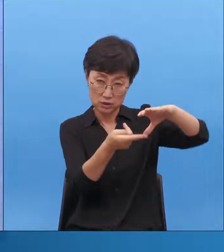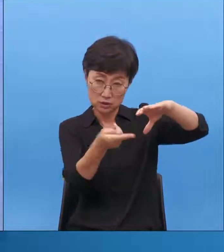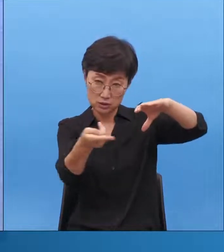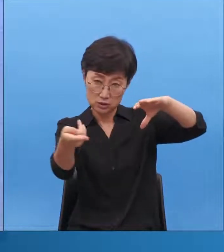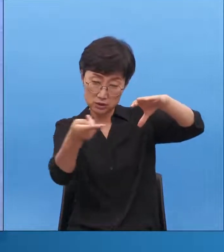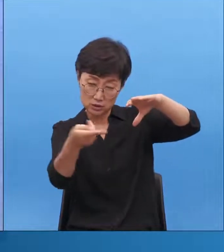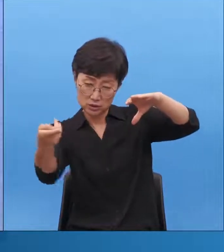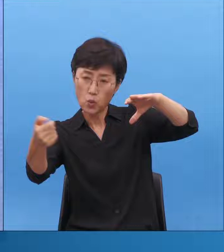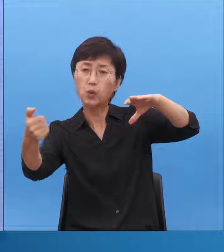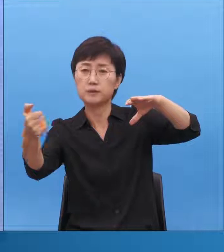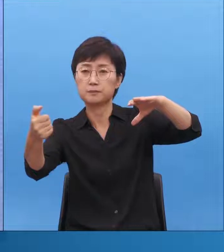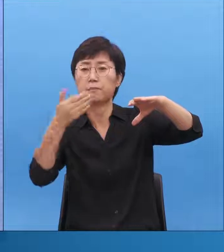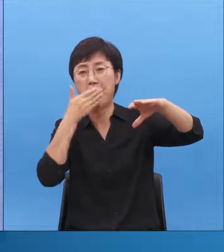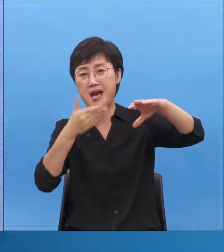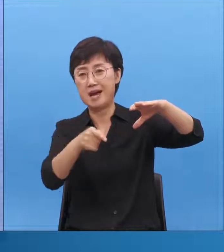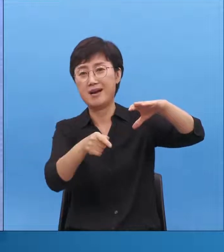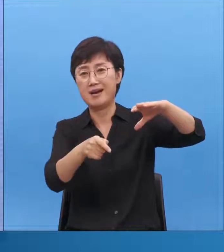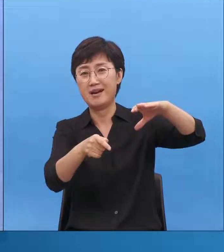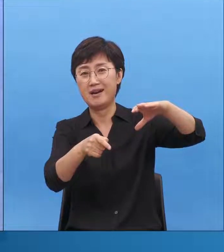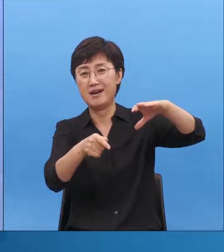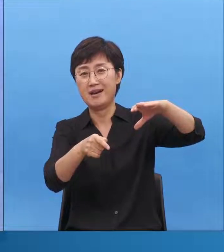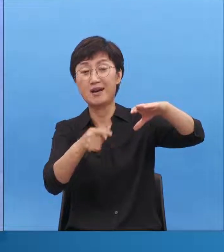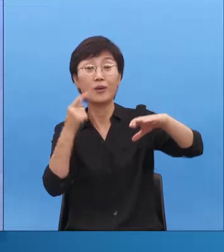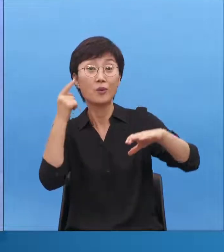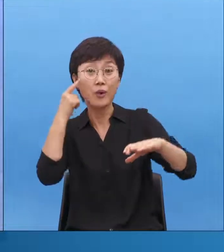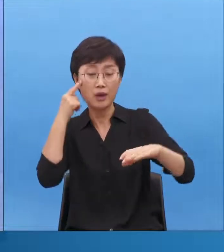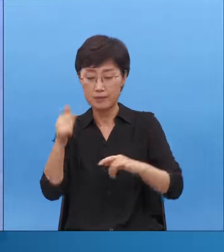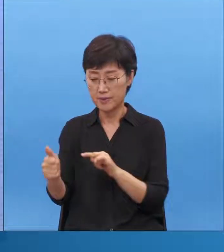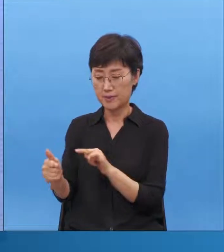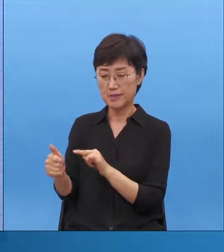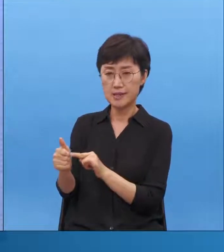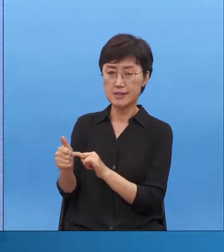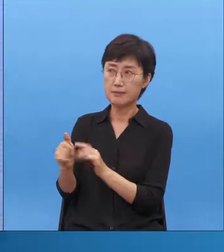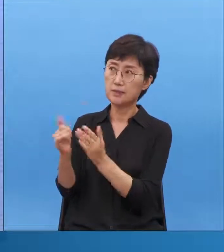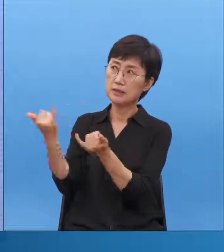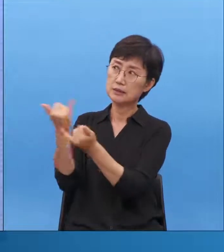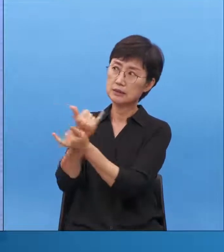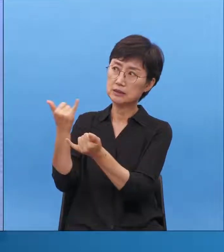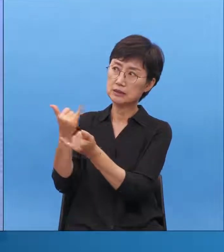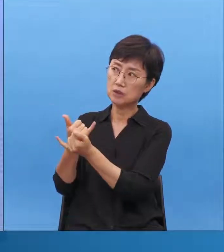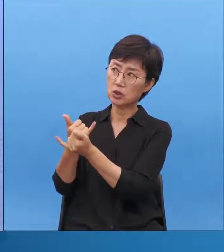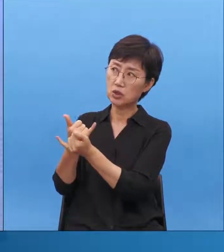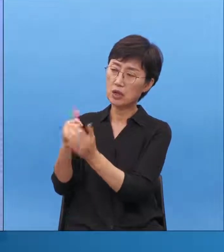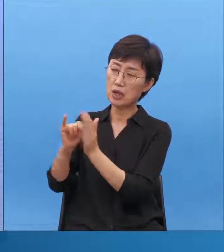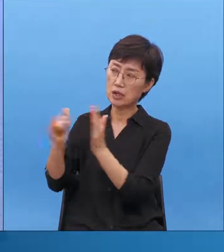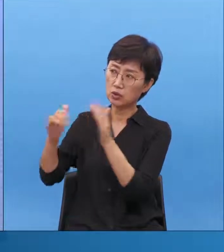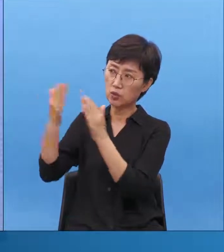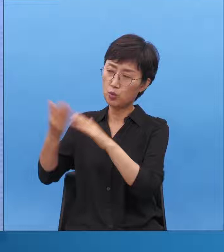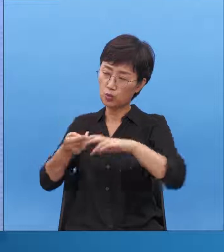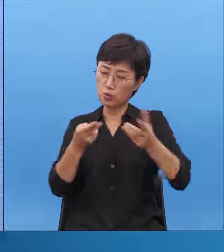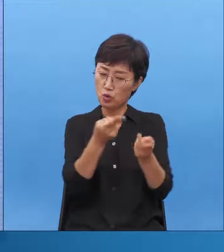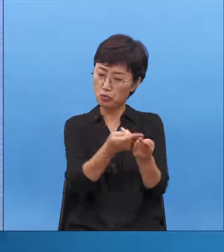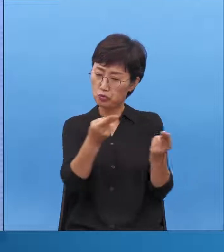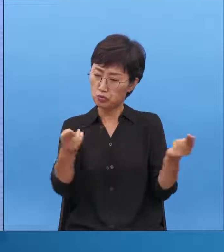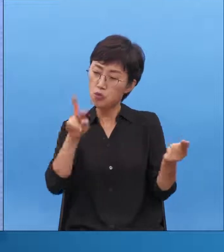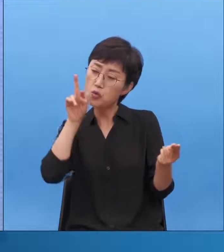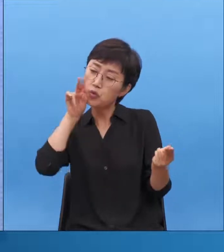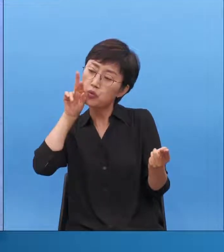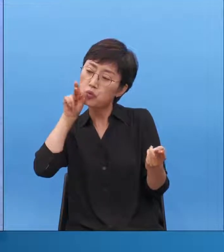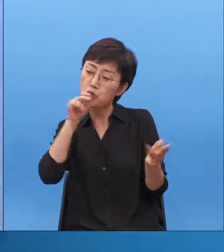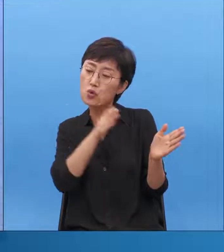even 50 people buried. 그 there. 말은 자기들 가문이 다 들어가는 거예요. It means all of their family line 그리고 goes 어마어마한 into this 집을 tomb. 만들어. It